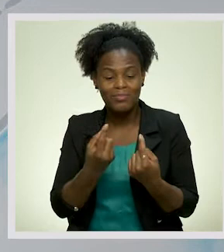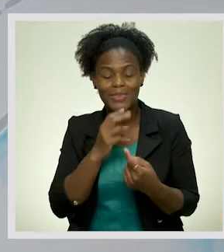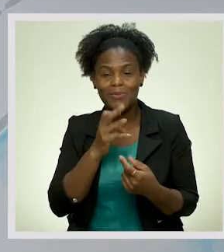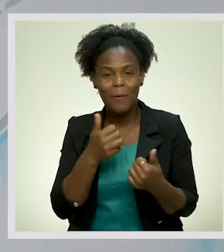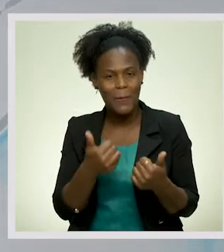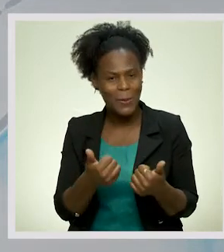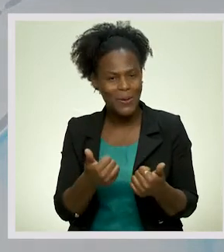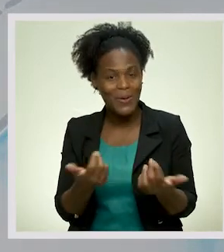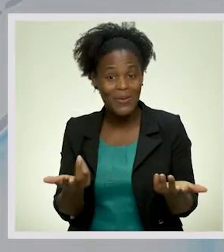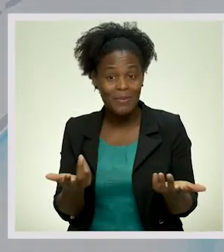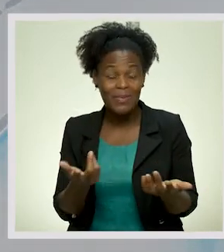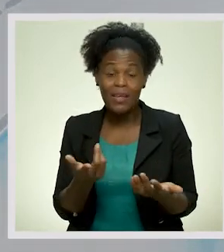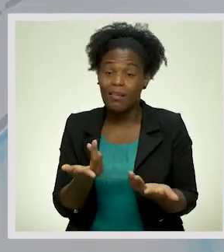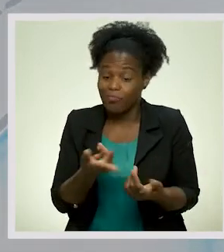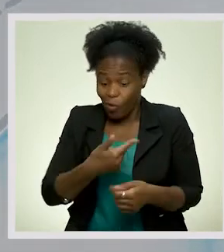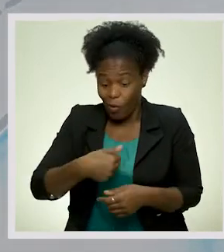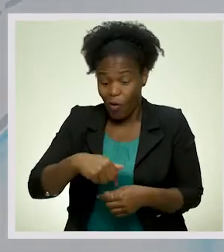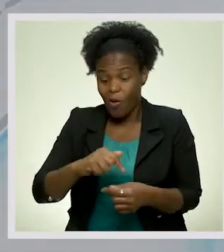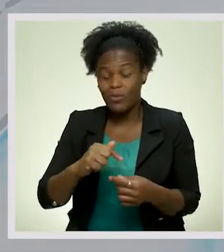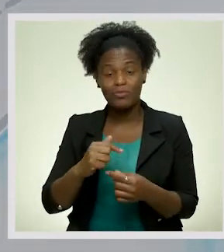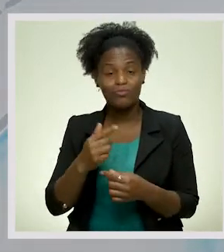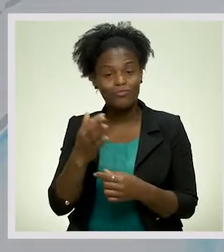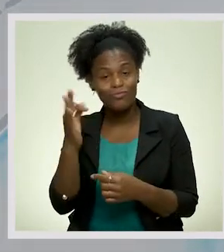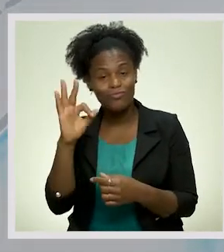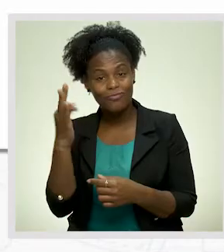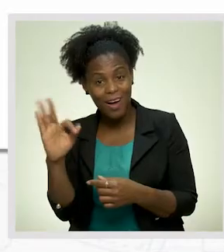Très bien. Parce que